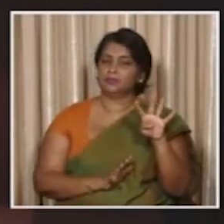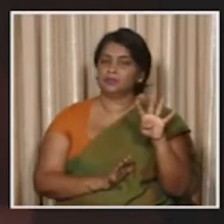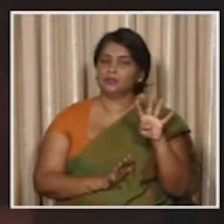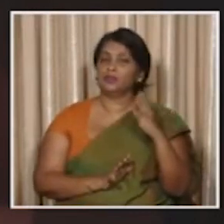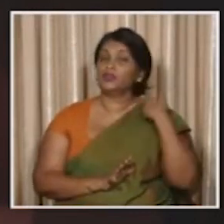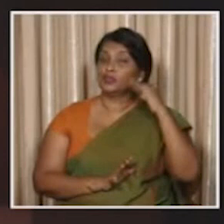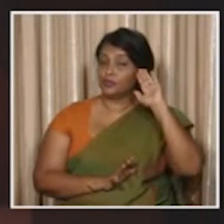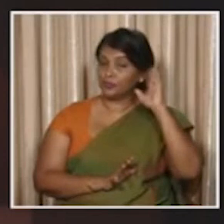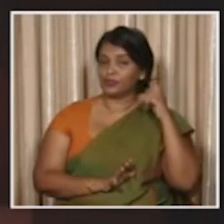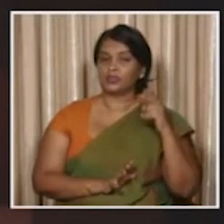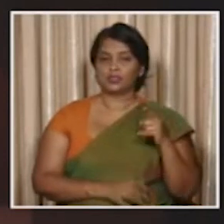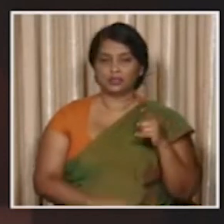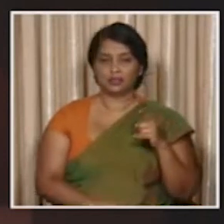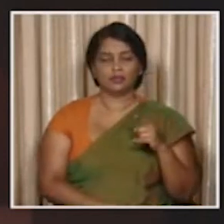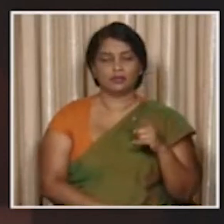විශේෂයෙන්ම